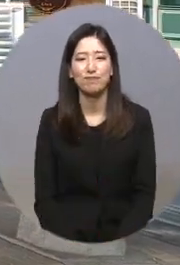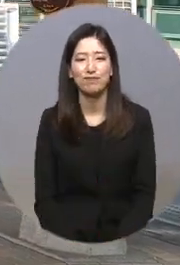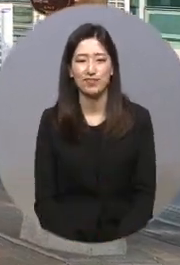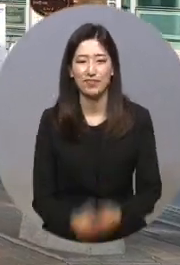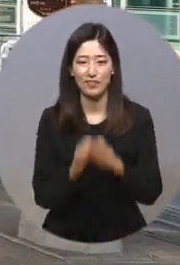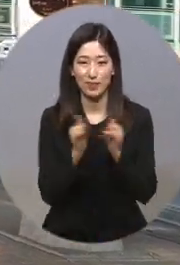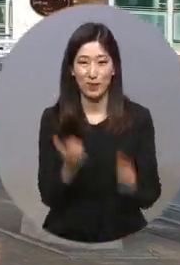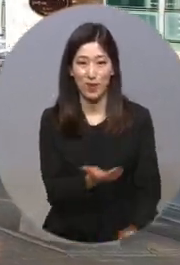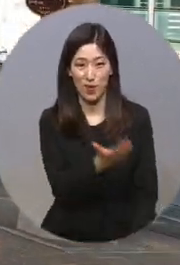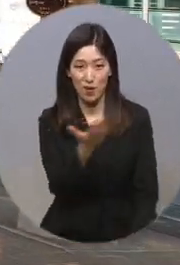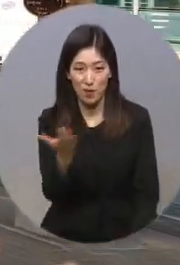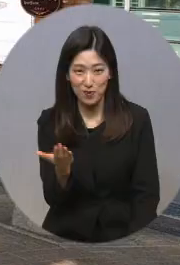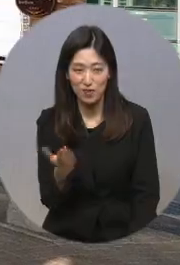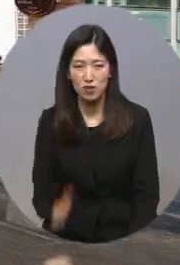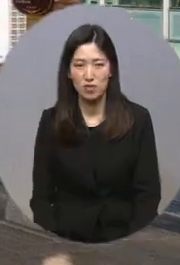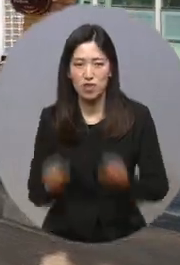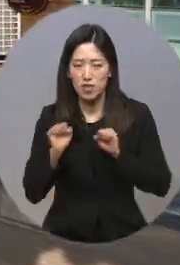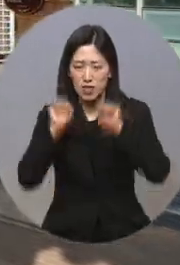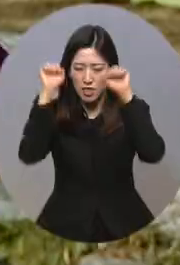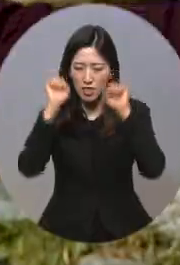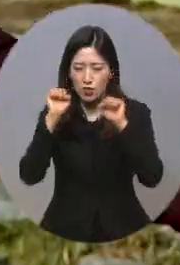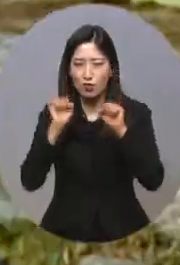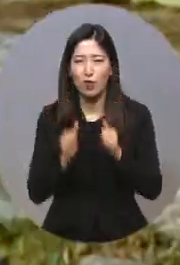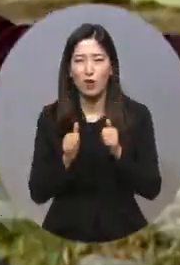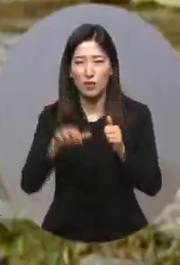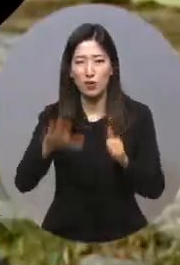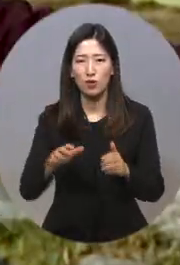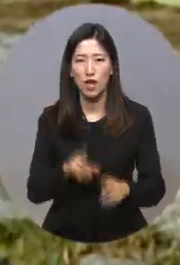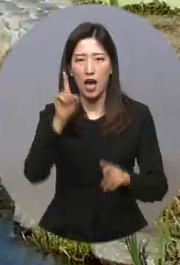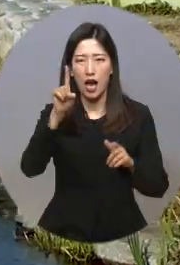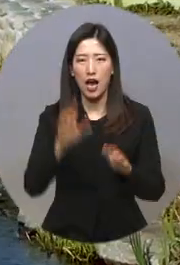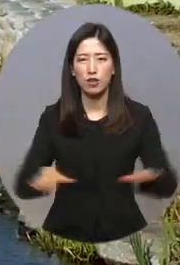여러분들께서 신체적으로도 힐링을 한다고 하는데